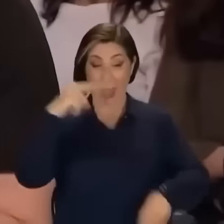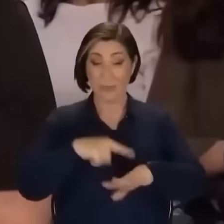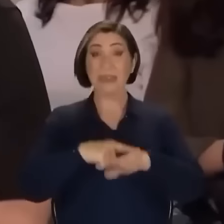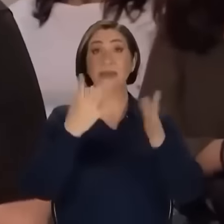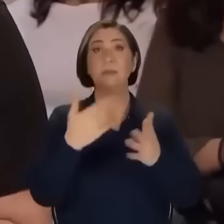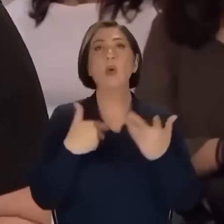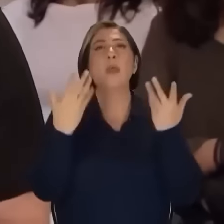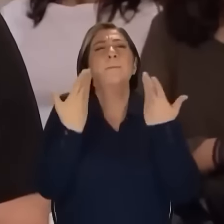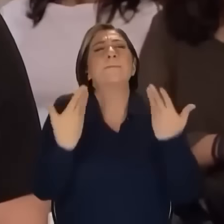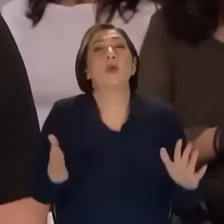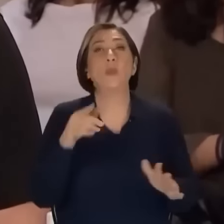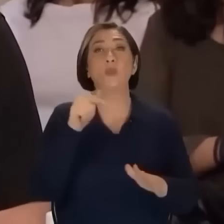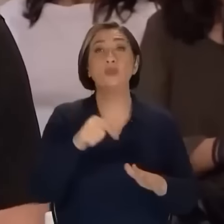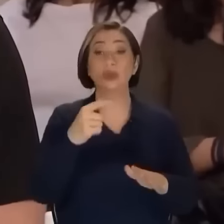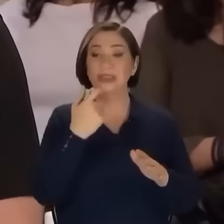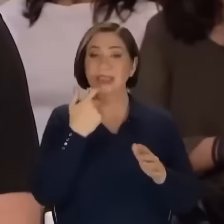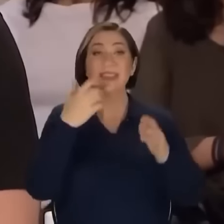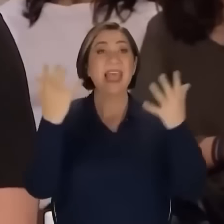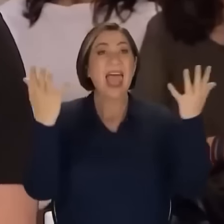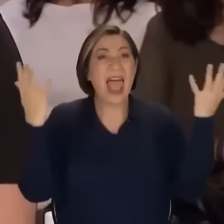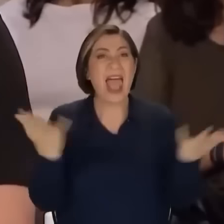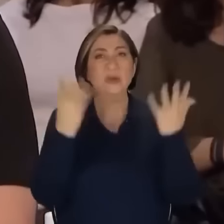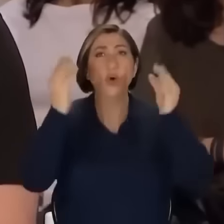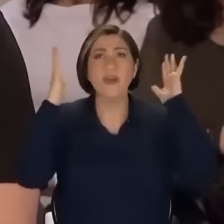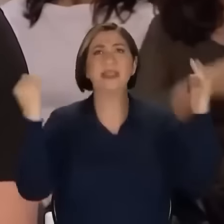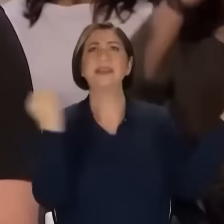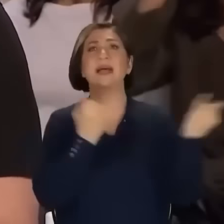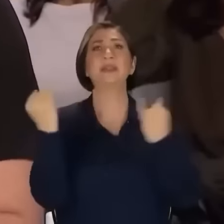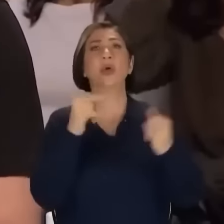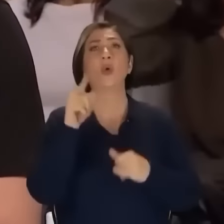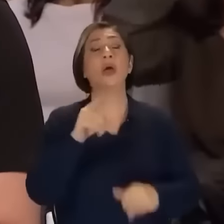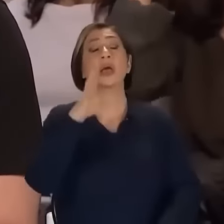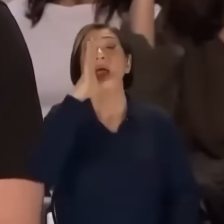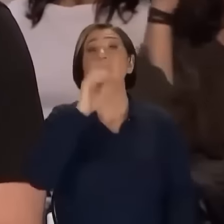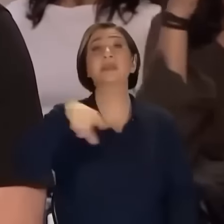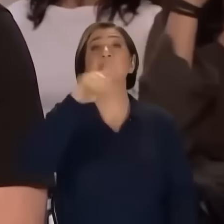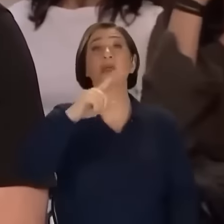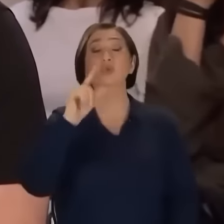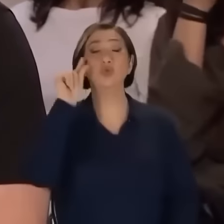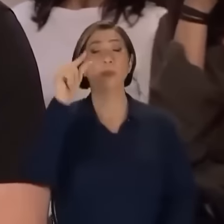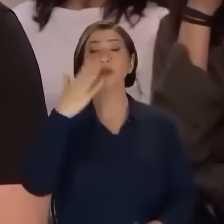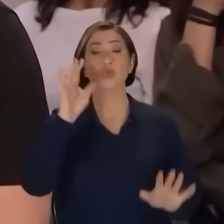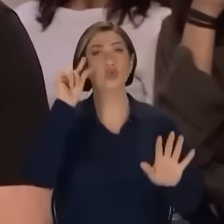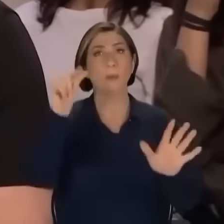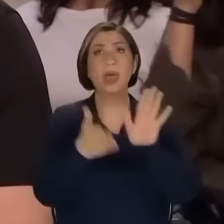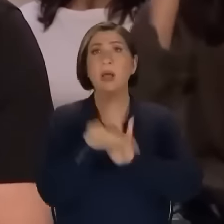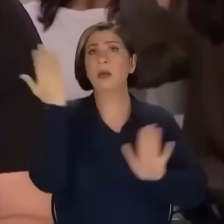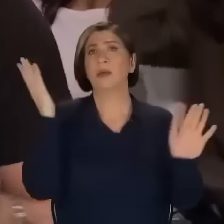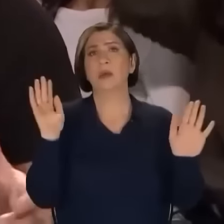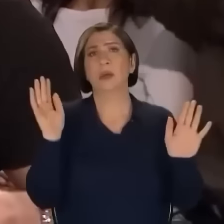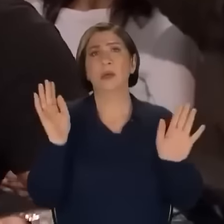Mesela ben ona Bayılıyorum bu çağın Mesela en çok tartışılan şeylerinden bir tanesi o hiç kimsenin bir şüphesi yok artık şüphe ortadan